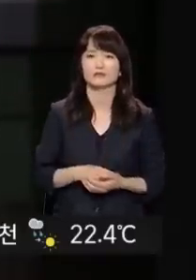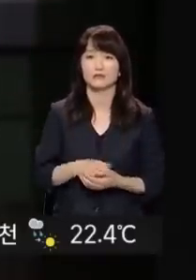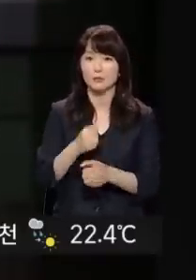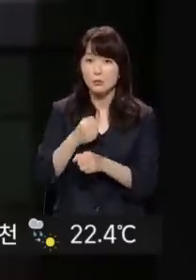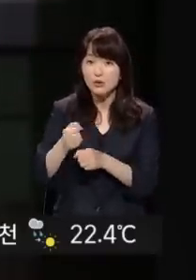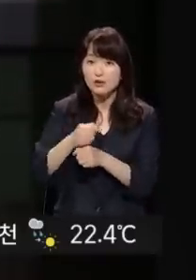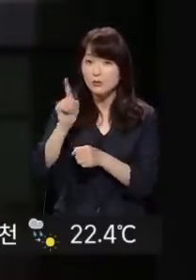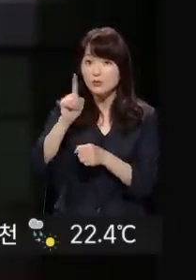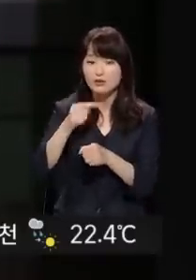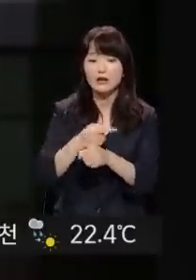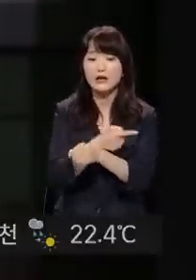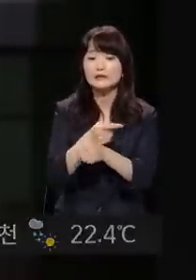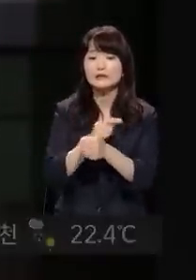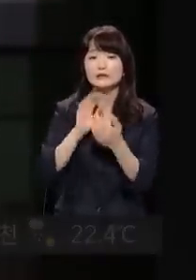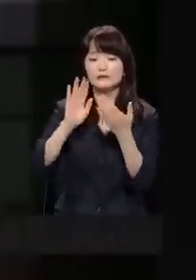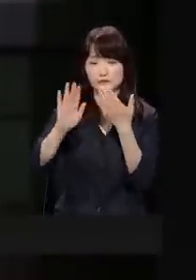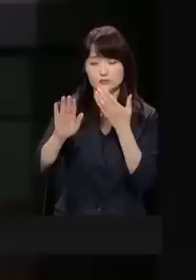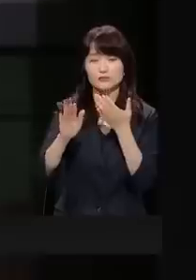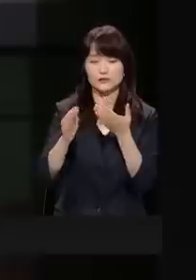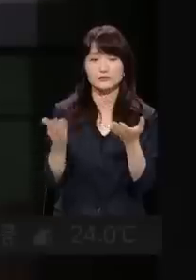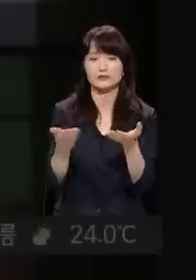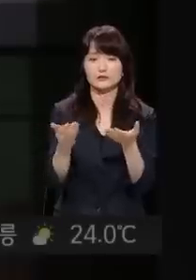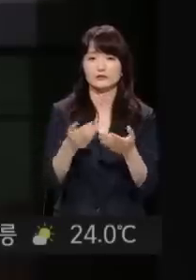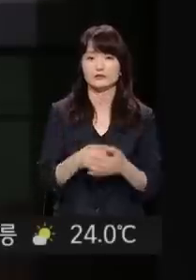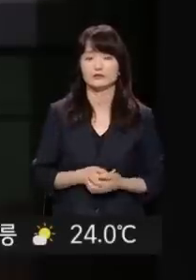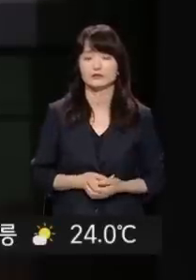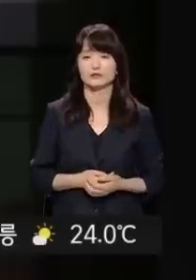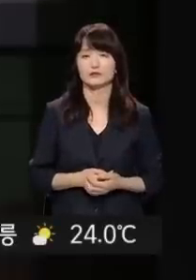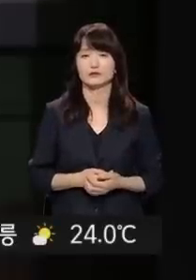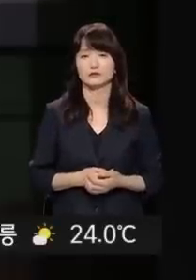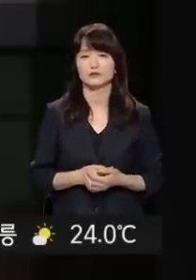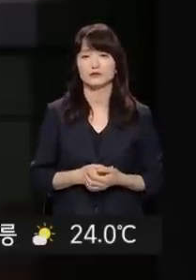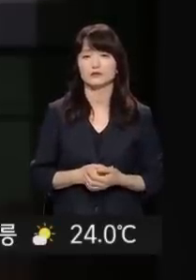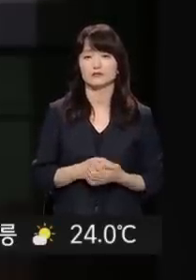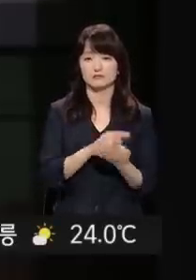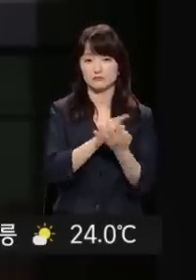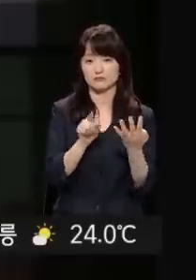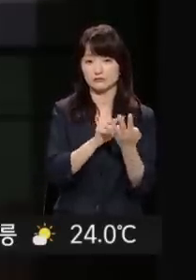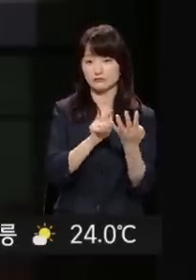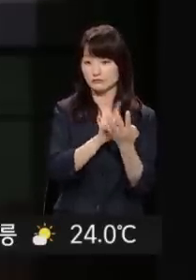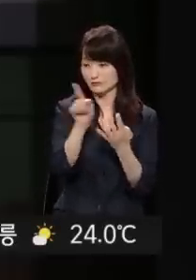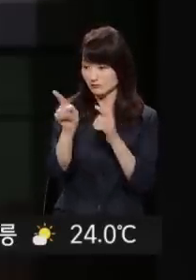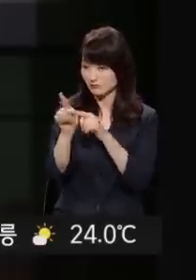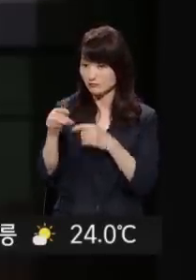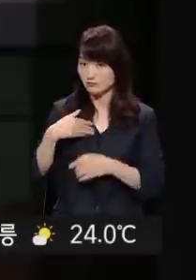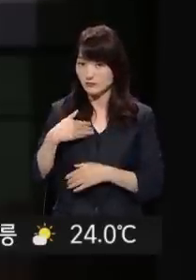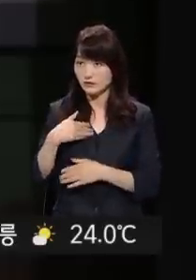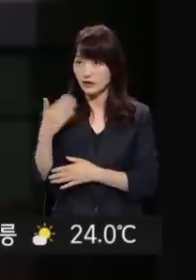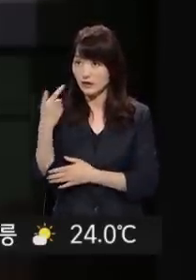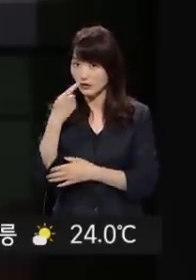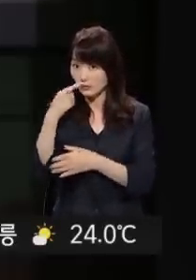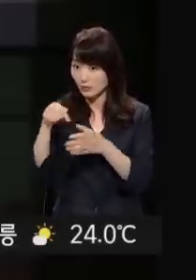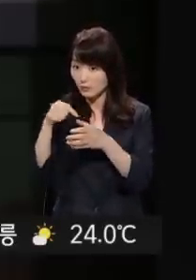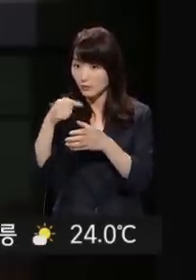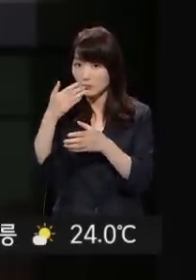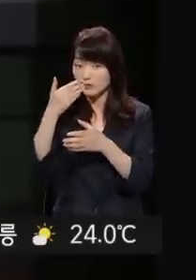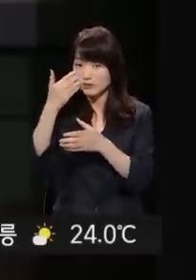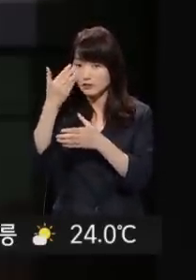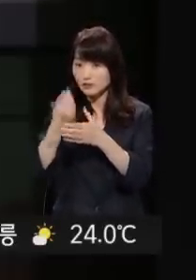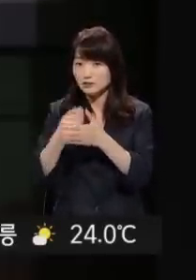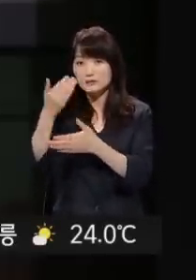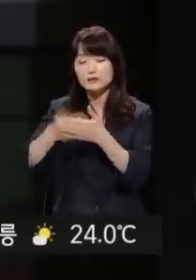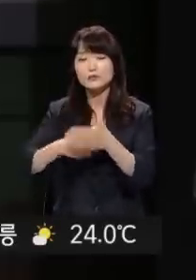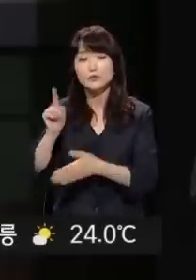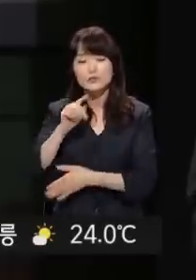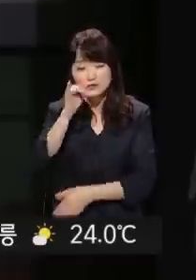그런데 더 황당한 건 1시간 뒤에 벌어진 일이었습니다 일행 중 한 명이 아까 내가 먹다 남긴 음료 그거 어디 갔냐 라면서 찾으러